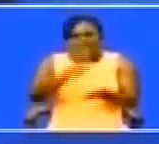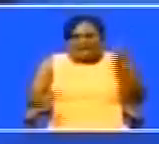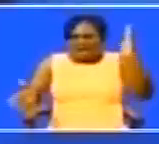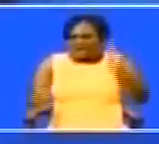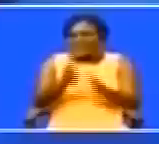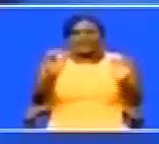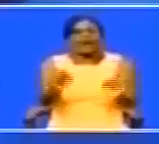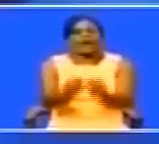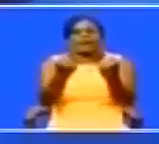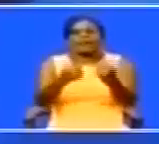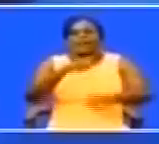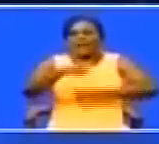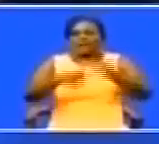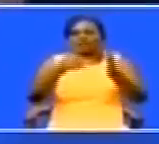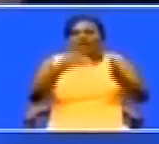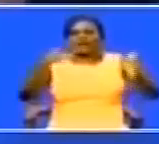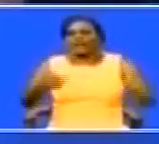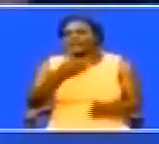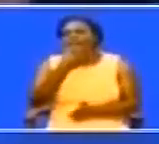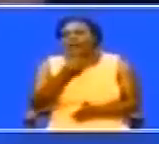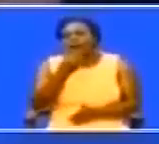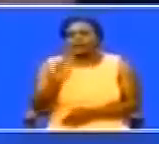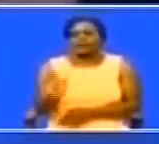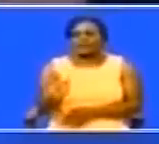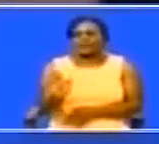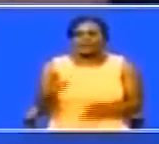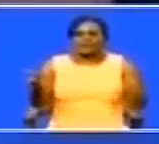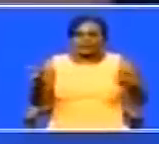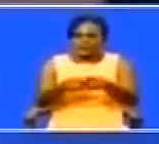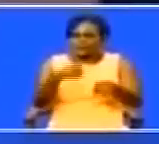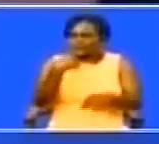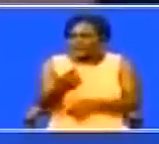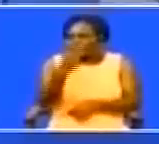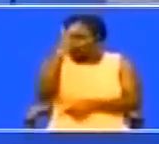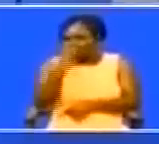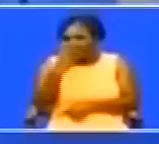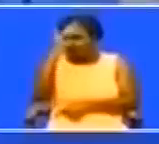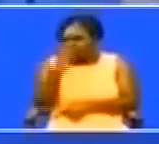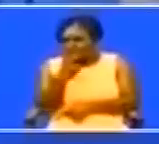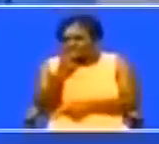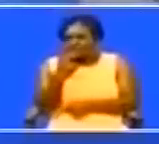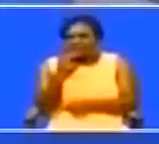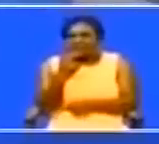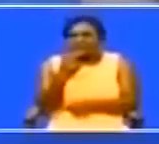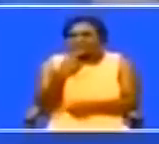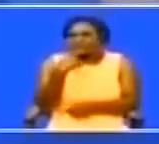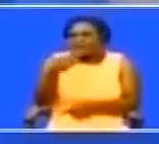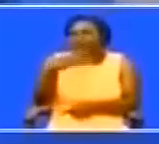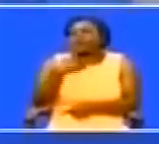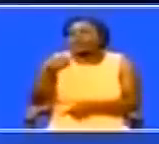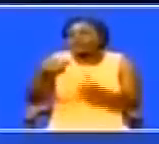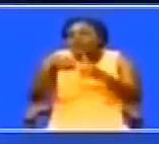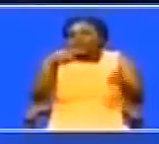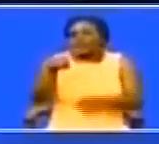hatua yoyote iliyochukuliwa dhidi ya mpenziwe huyo, huku akidai kuwa mshukiwa huyo angali anayatishia maisha